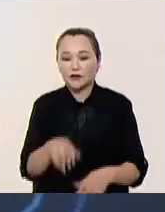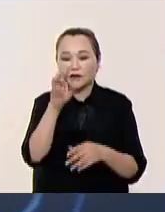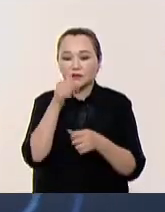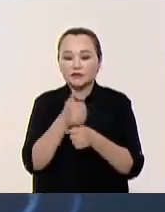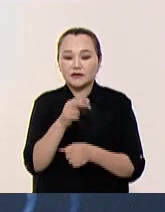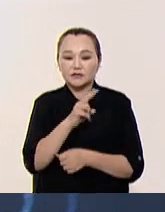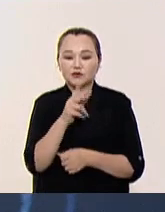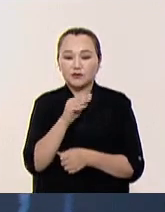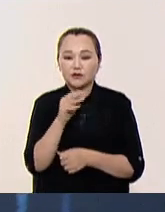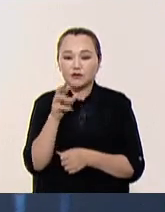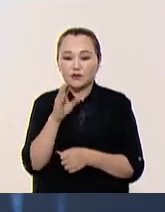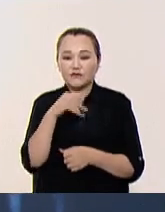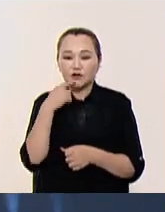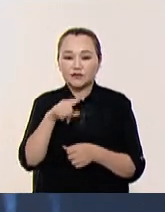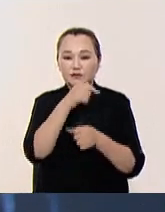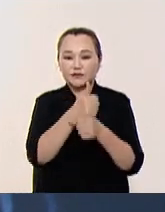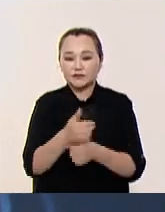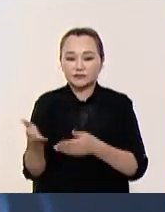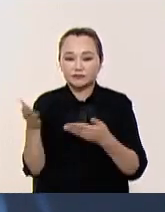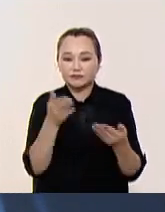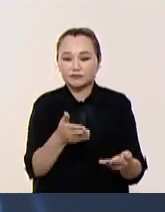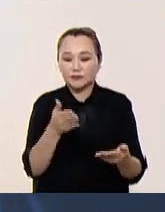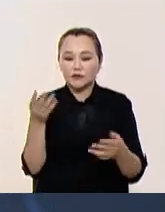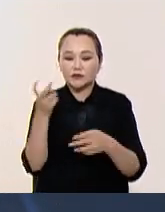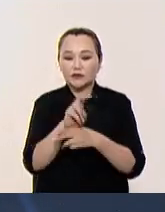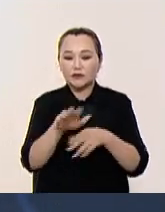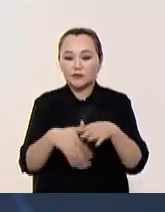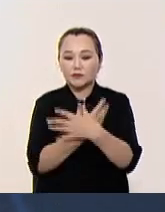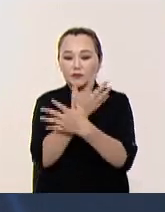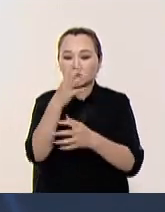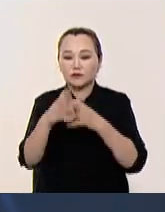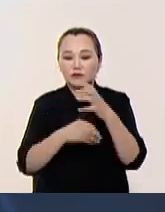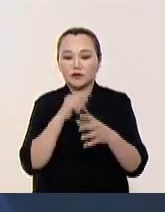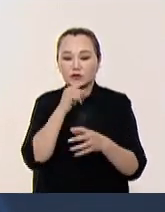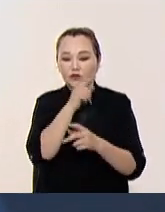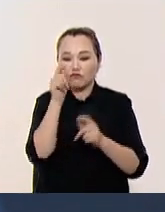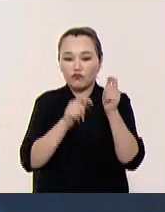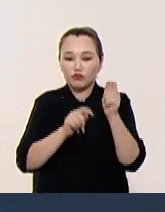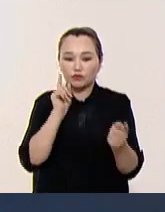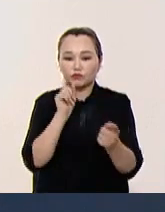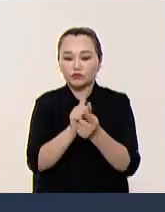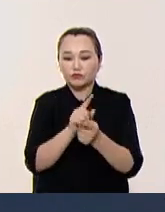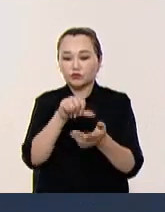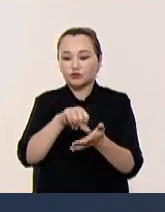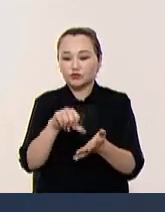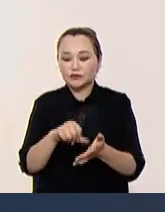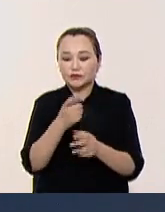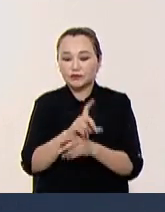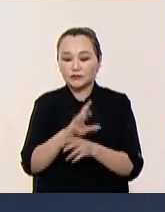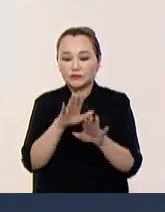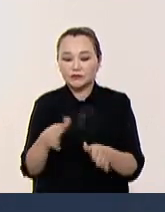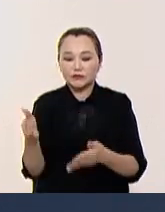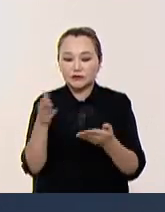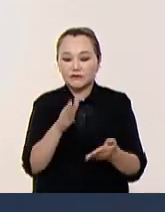Президент Қасым-Жомарт Тоқаев Ресей президентінің шақыртуымен Петербург халықаралық экономикалық форумына қатысып жатыр. Форумның пленарлық